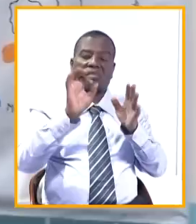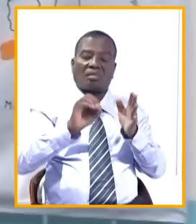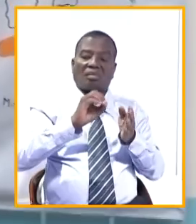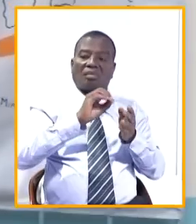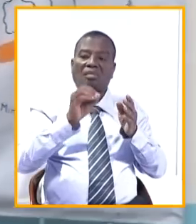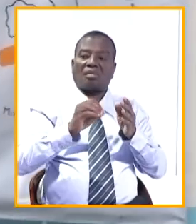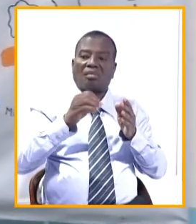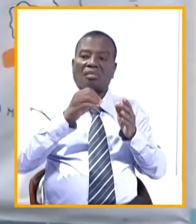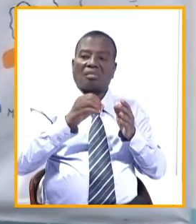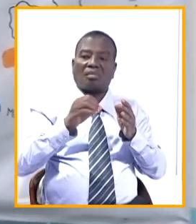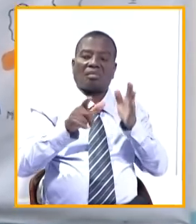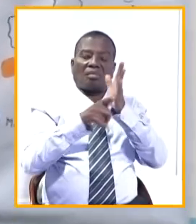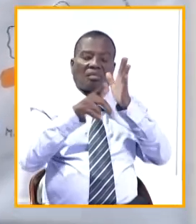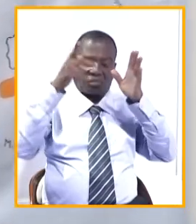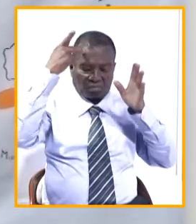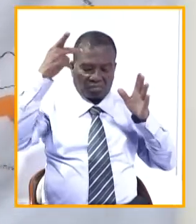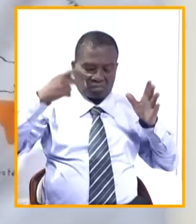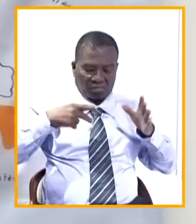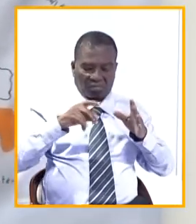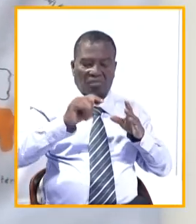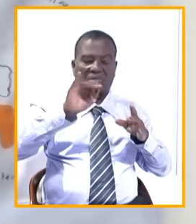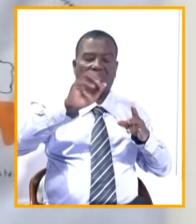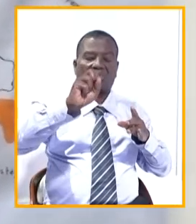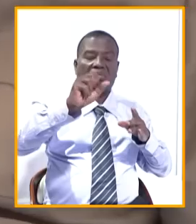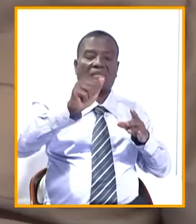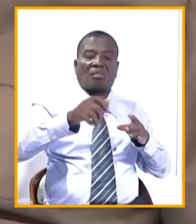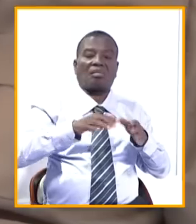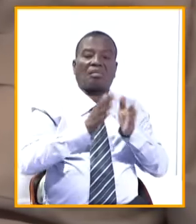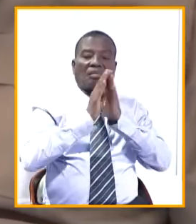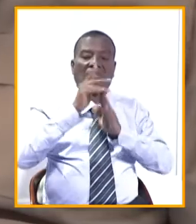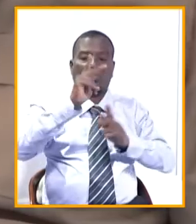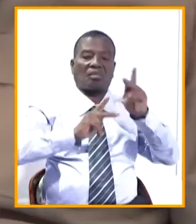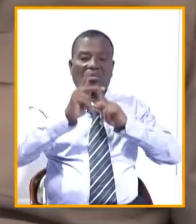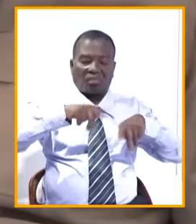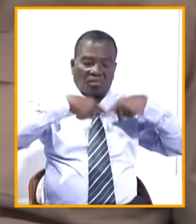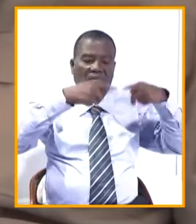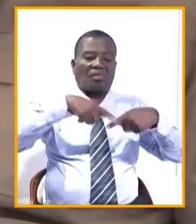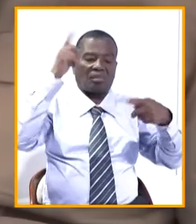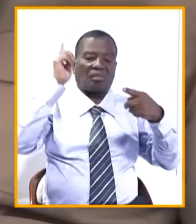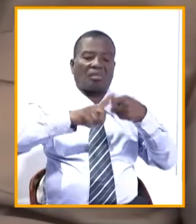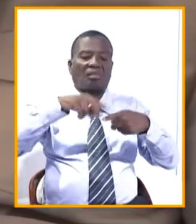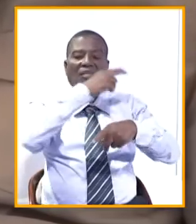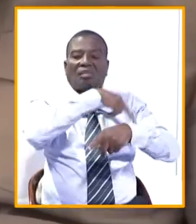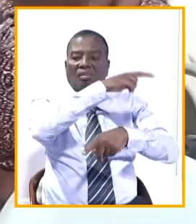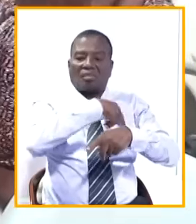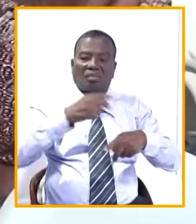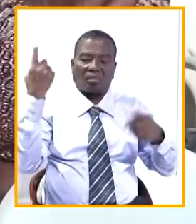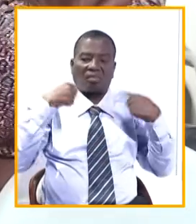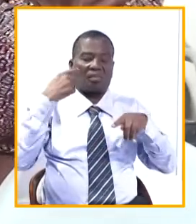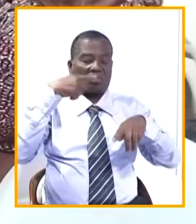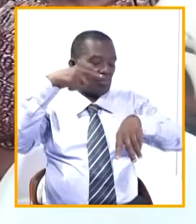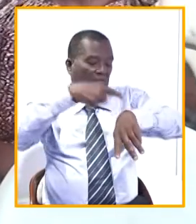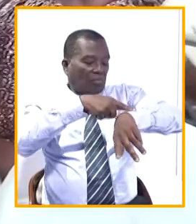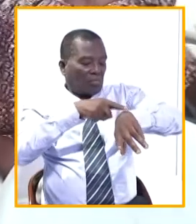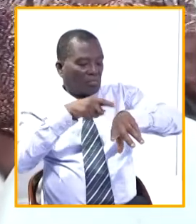cas. Le sous-préfet de Tiassalé a exhorté la population à se rendre dans les centres de santé dès l'apparition des taches sur la peau. Les malades de la lèpre